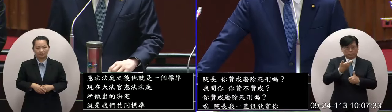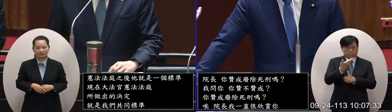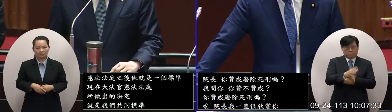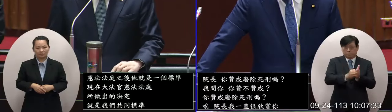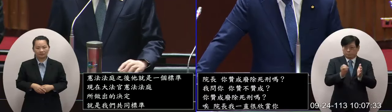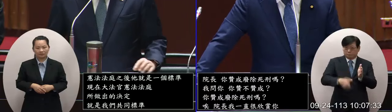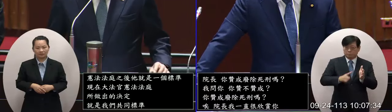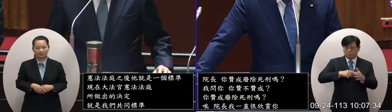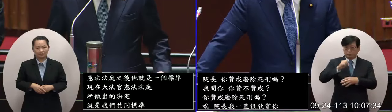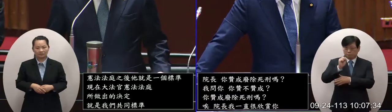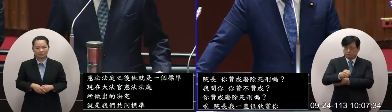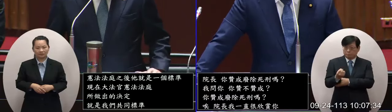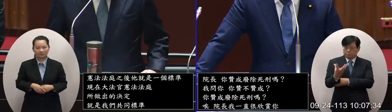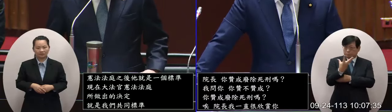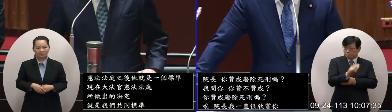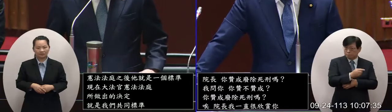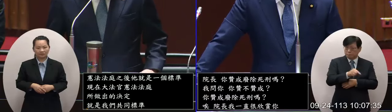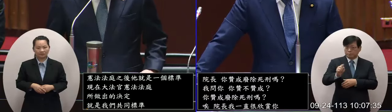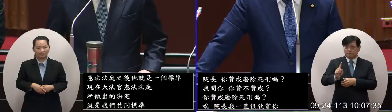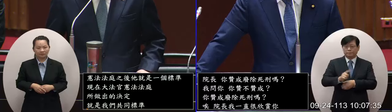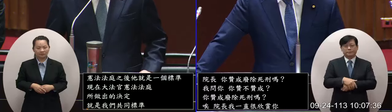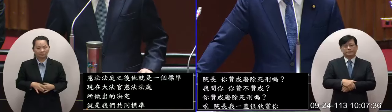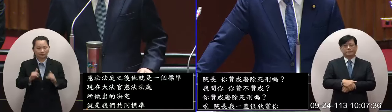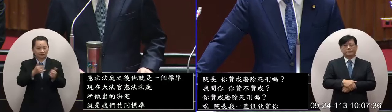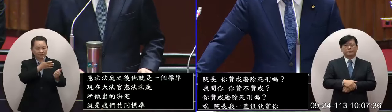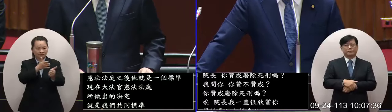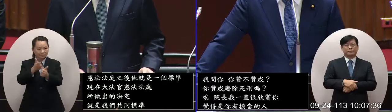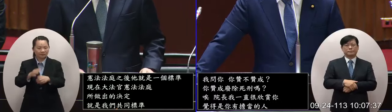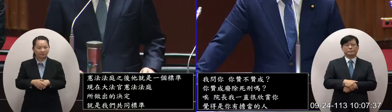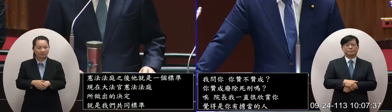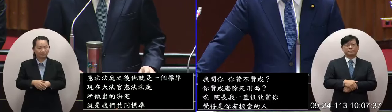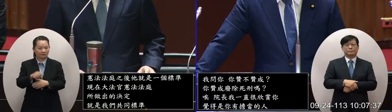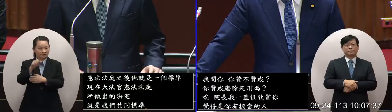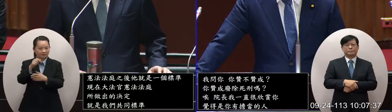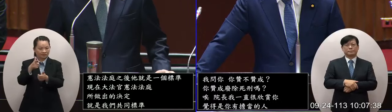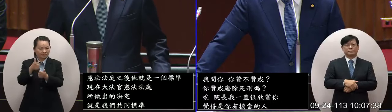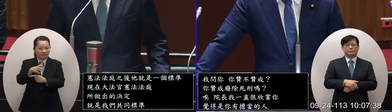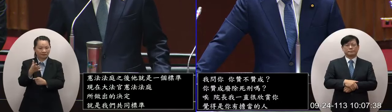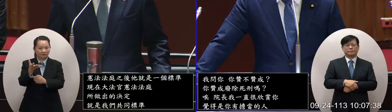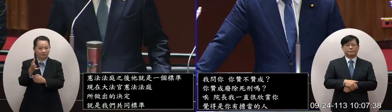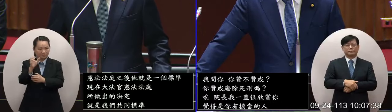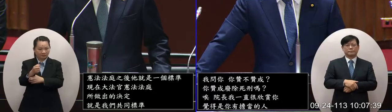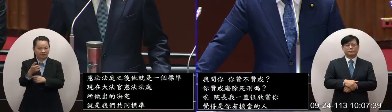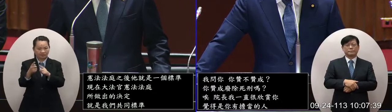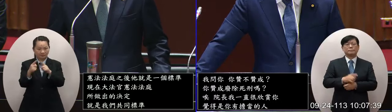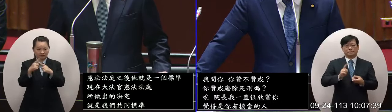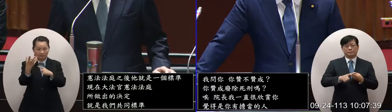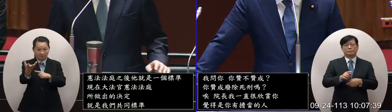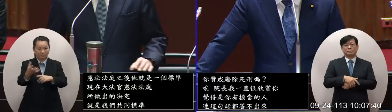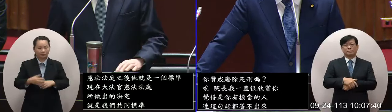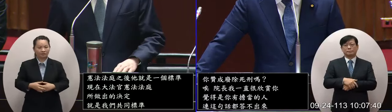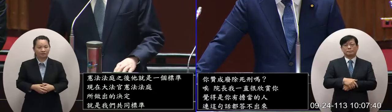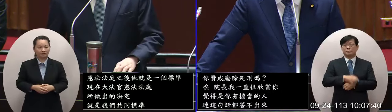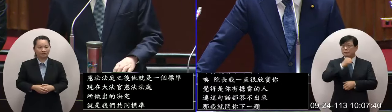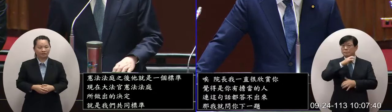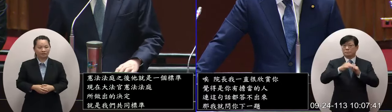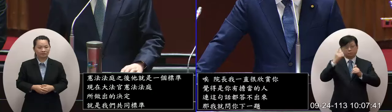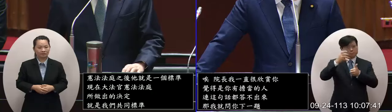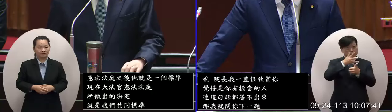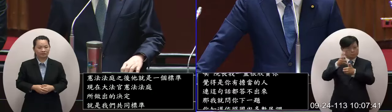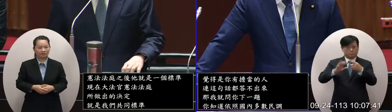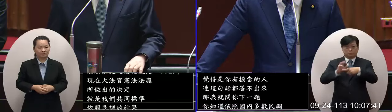反对废除死刑？ 依照民调的结果，这个赞成死刑的是比较多。 对啊，就是台湾民意基金